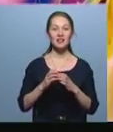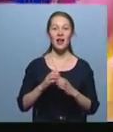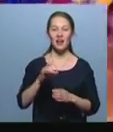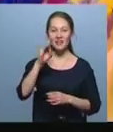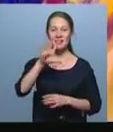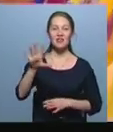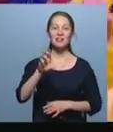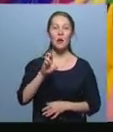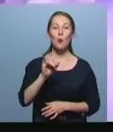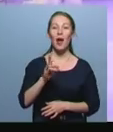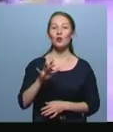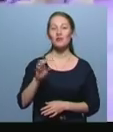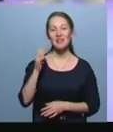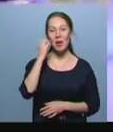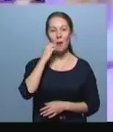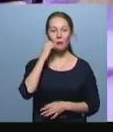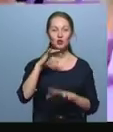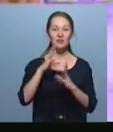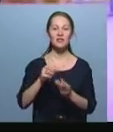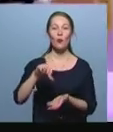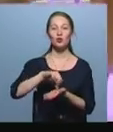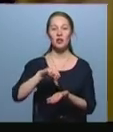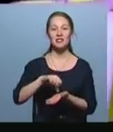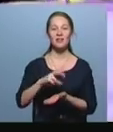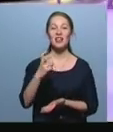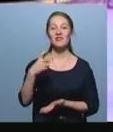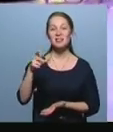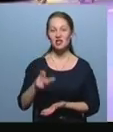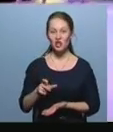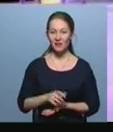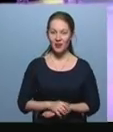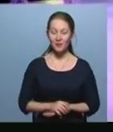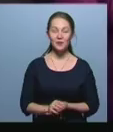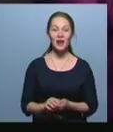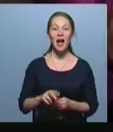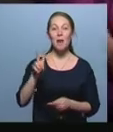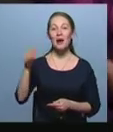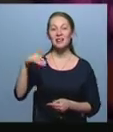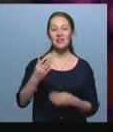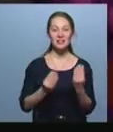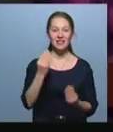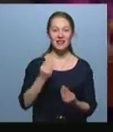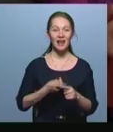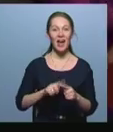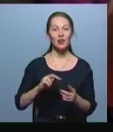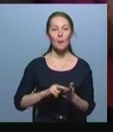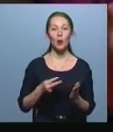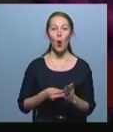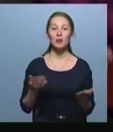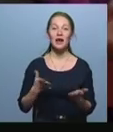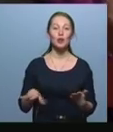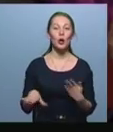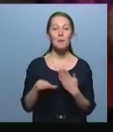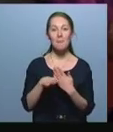бурановские бабушки. Всего в церемонии участвовали 200 человек. Парадельфийские игры – проект, который